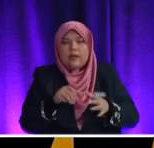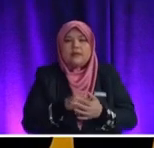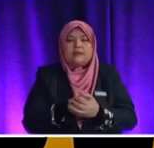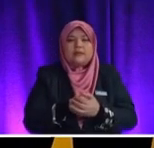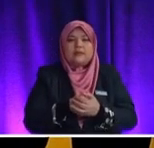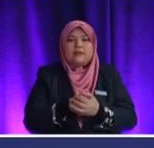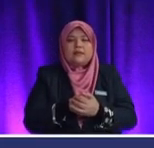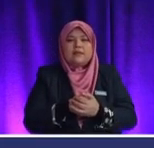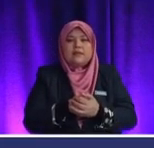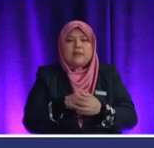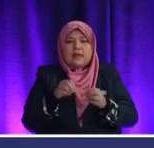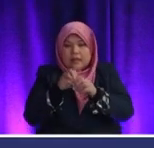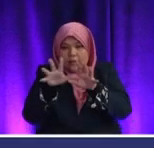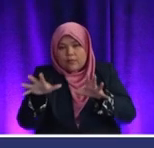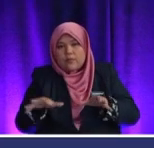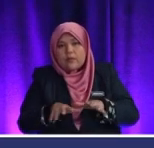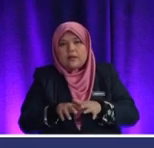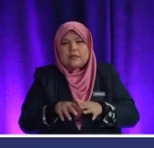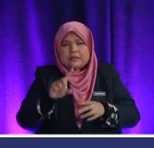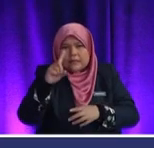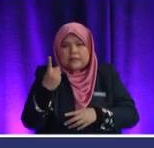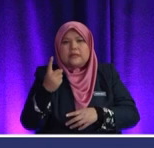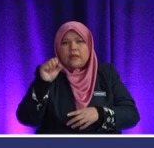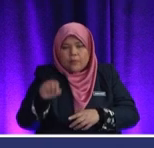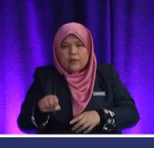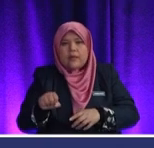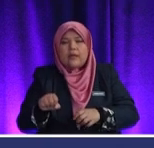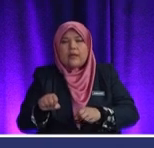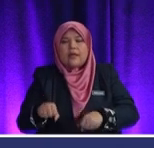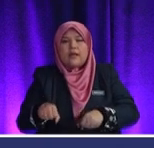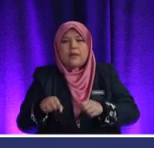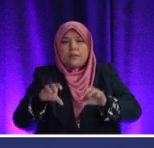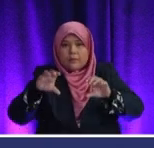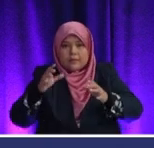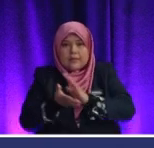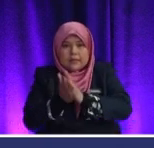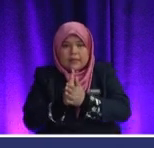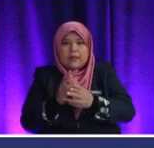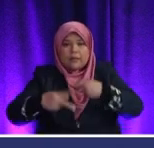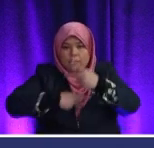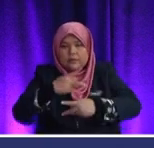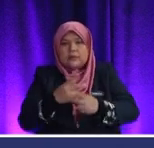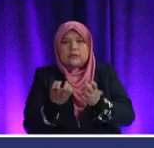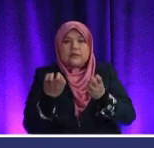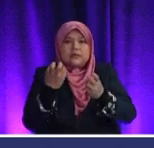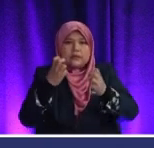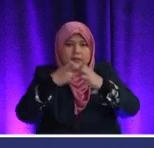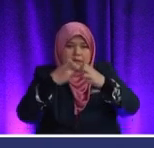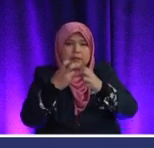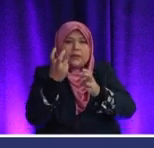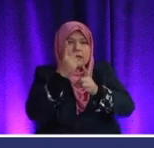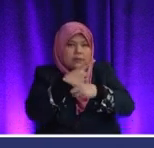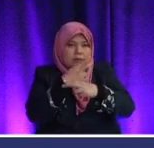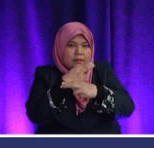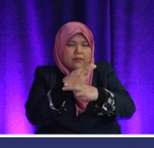nayeon dalam keadaan leburan sahaja yang boleh menghasilkan proses elektrolisis uh dalam keadaan koperdjal tidak